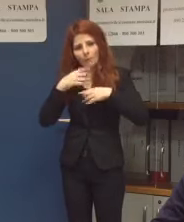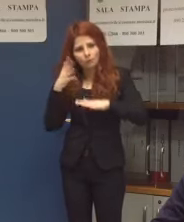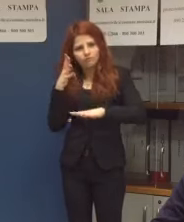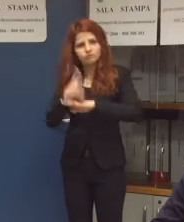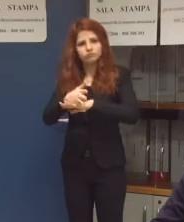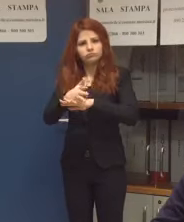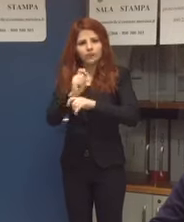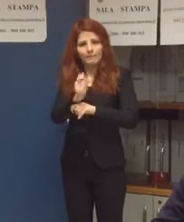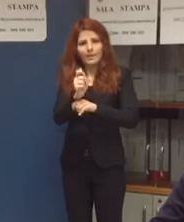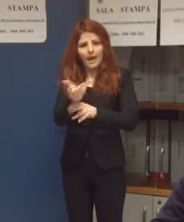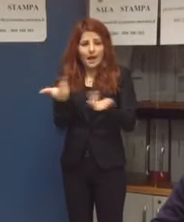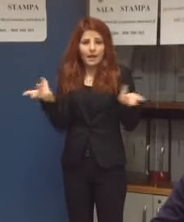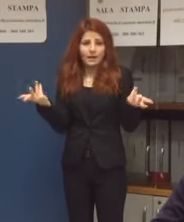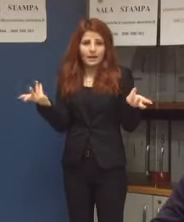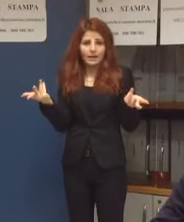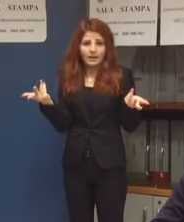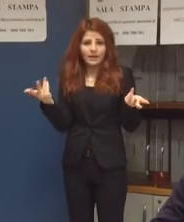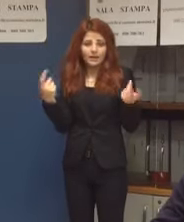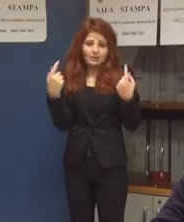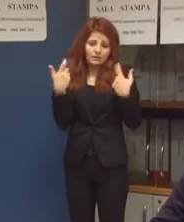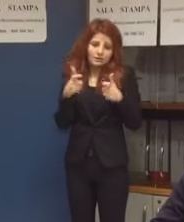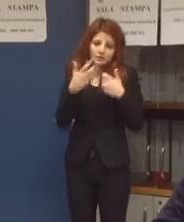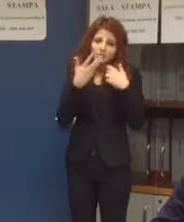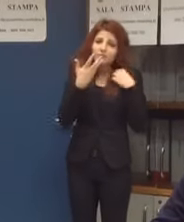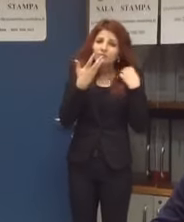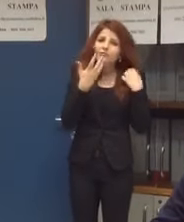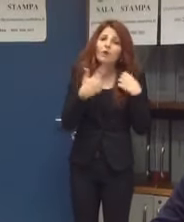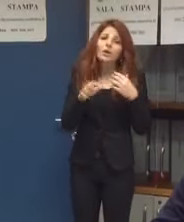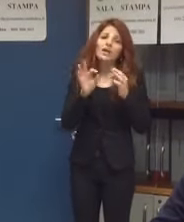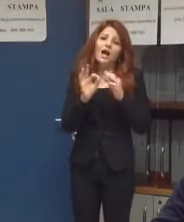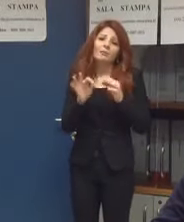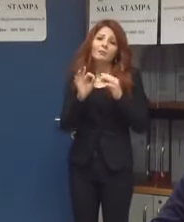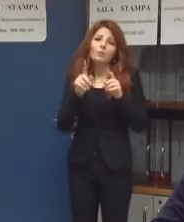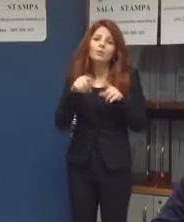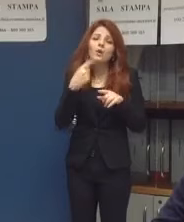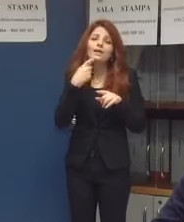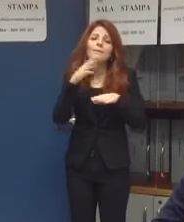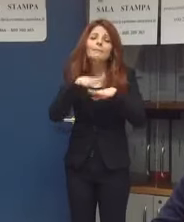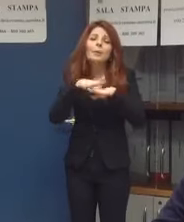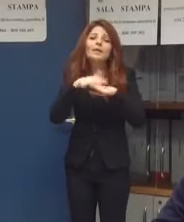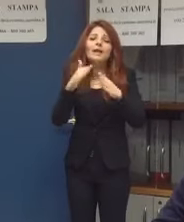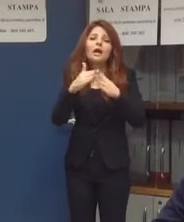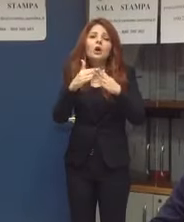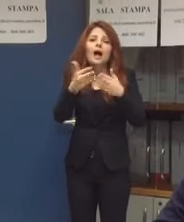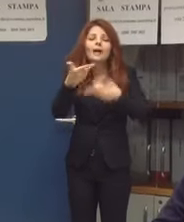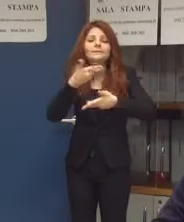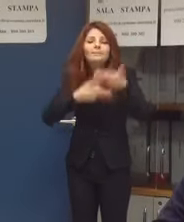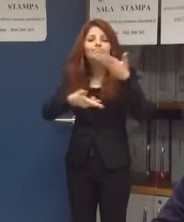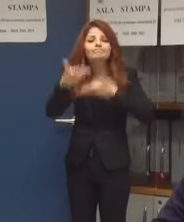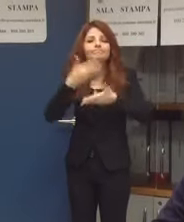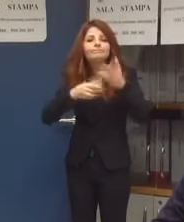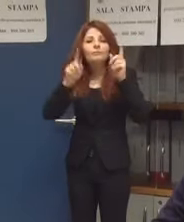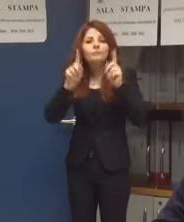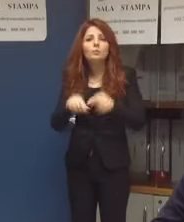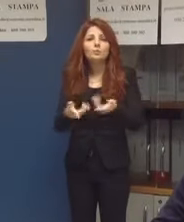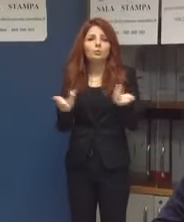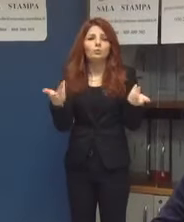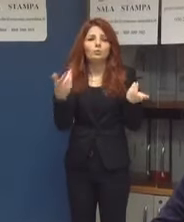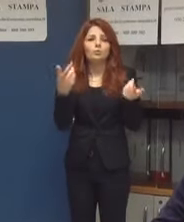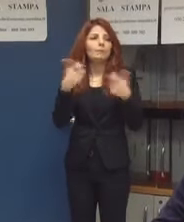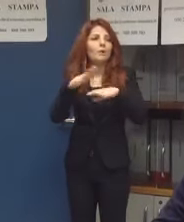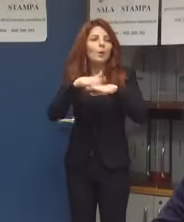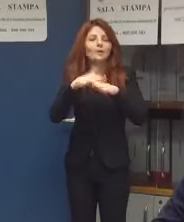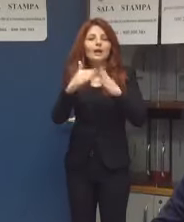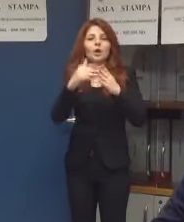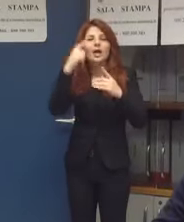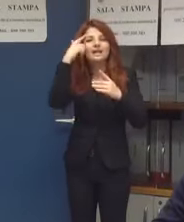attivare, perché vogliamo un coinvolgimento attivo anche da parte del locatore, che sa che questo pagamento sarà fatto dal comune